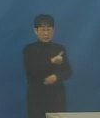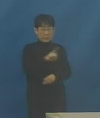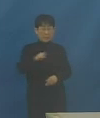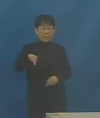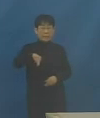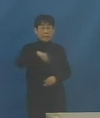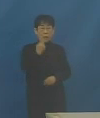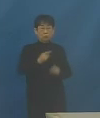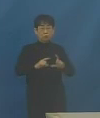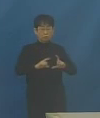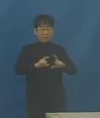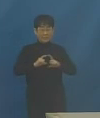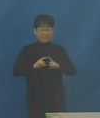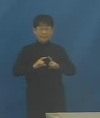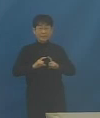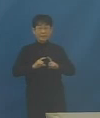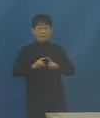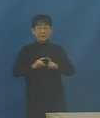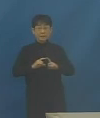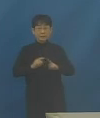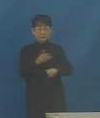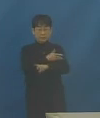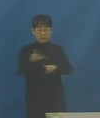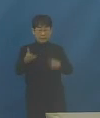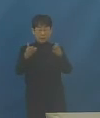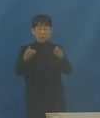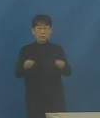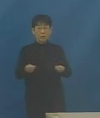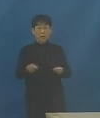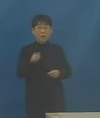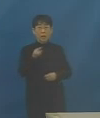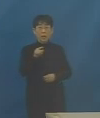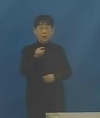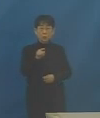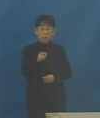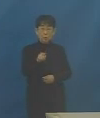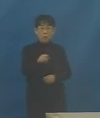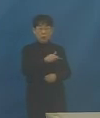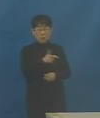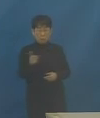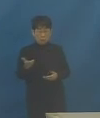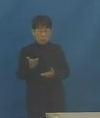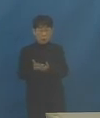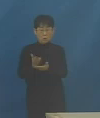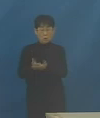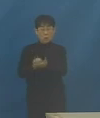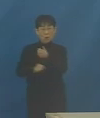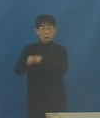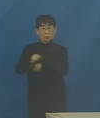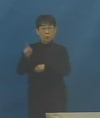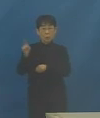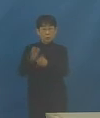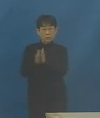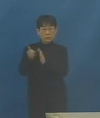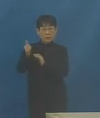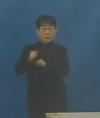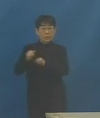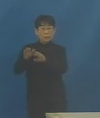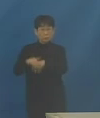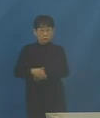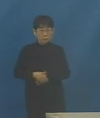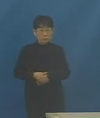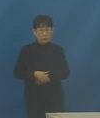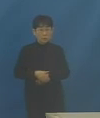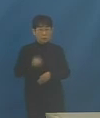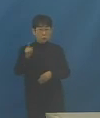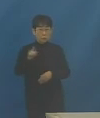豊島知事会長としてまー政権に兄予防kazuo とされるベル中で振り返って知事とした道見て